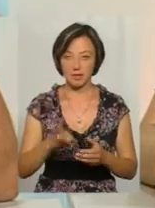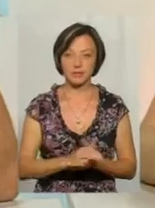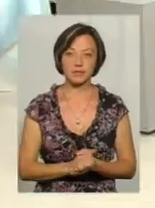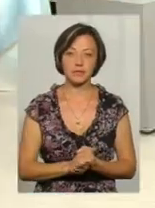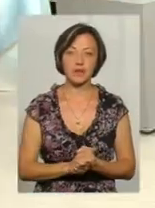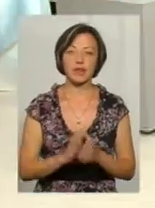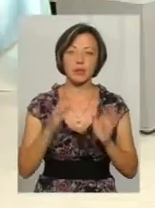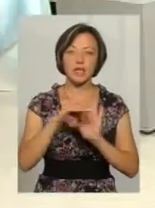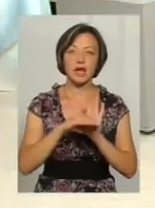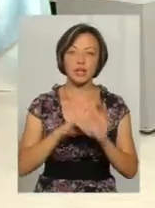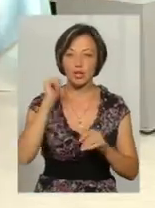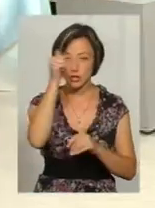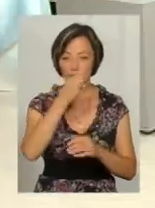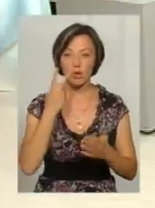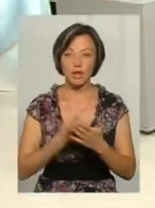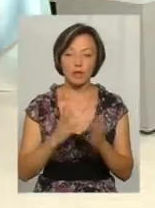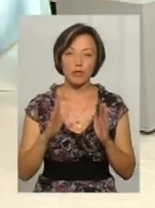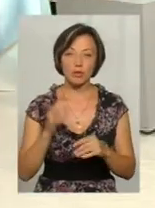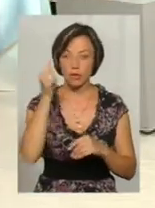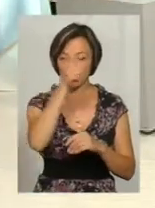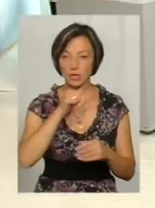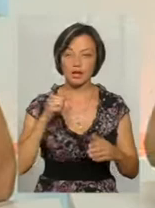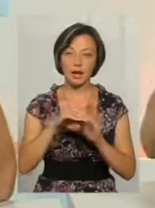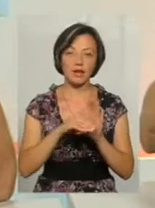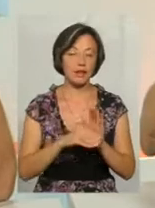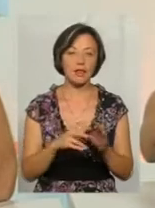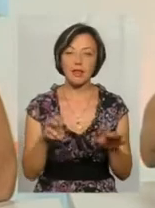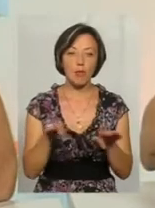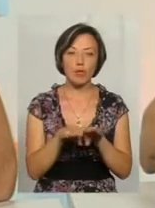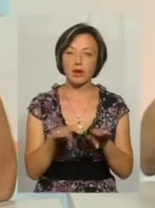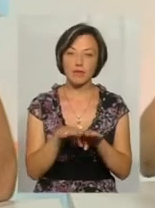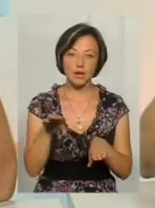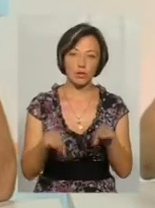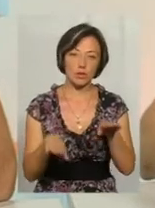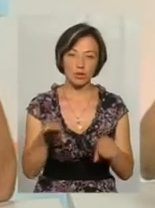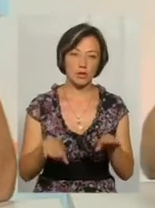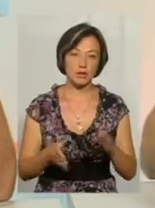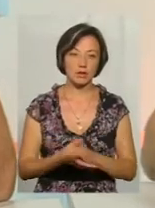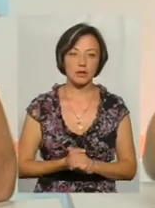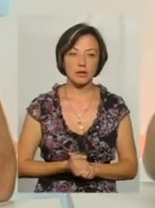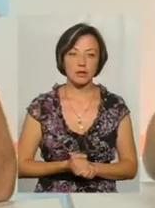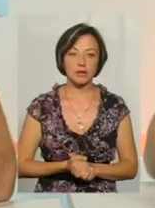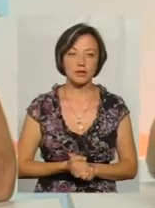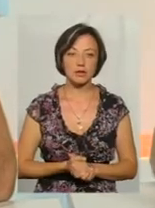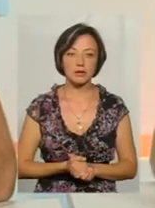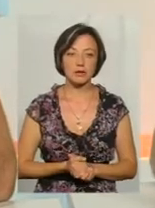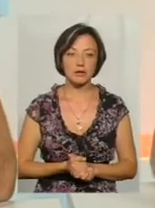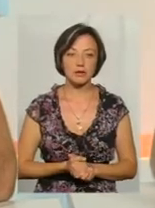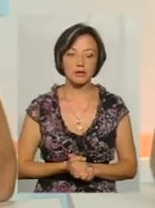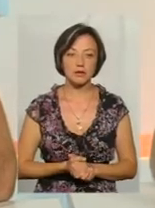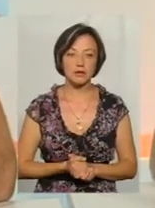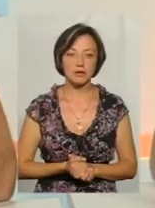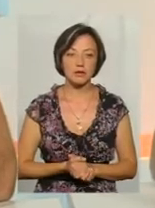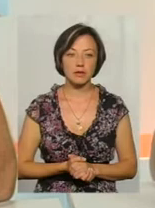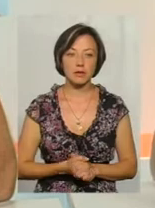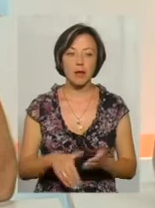так буде рейтинг річний, ми подивимося, ми будемо по річному рейтингу. Тобто це трохи, ну, не порівнювані, ну, якщо вони наводять таке, ну, бо я читав їхню в